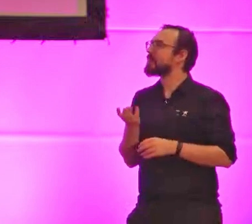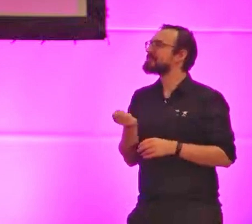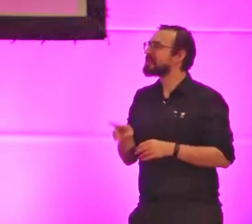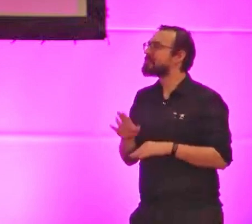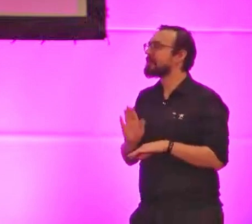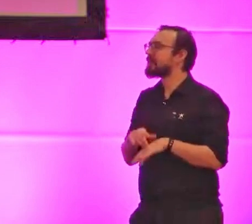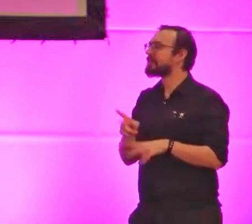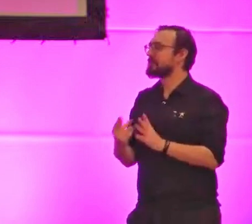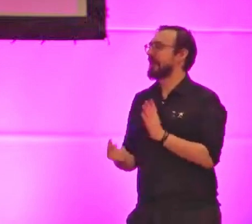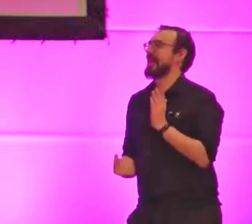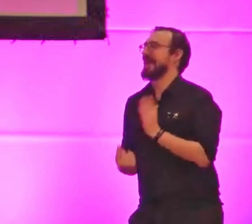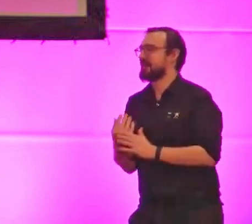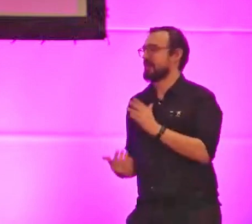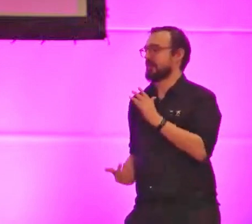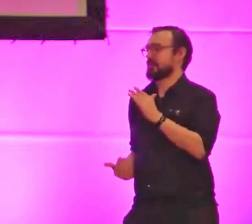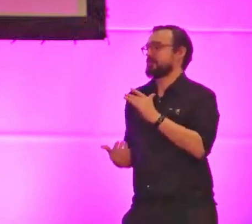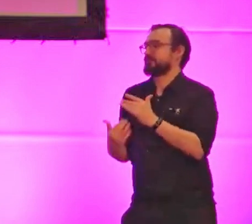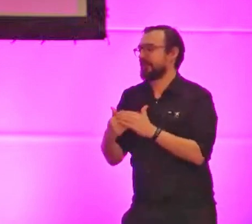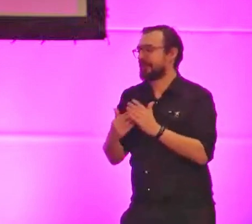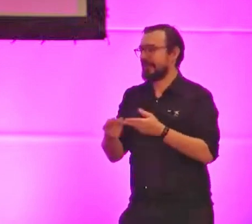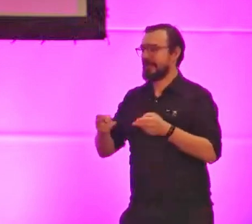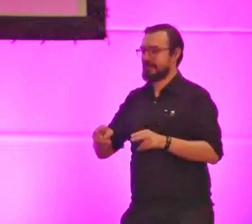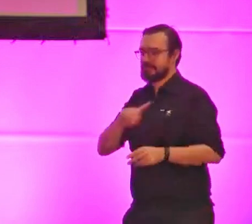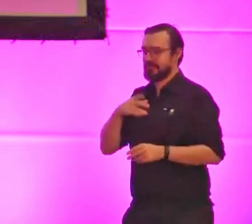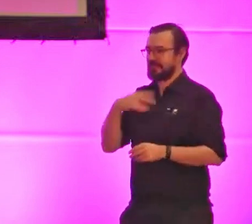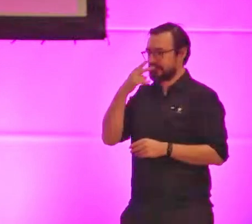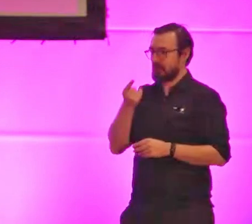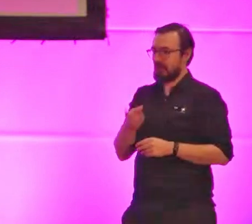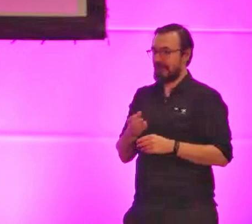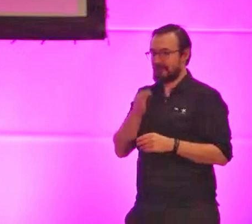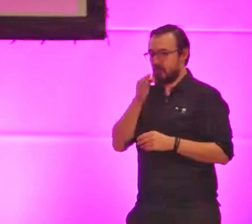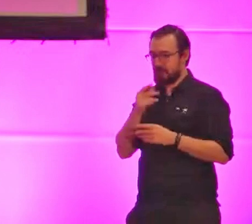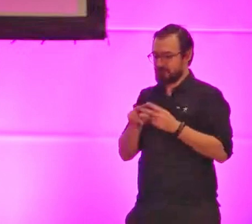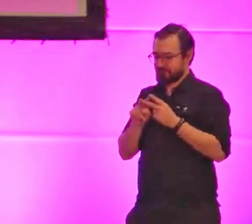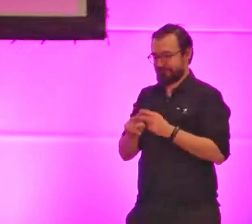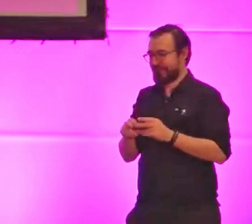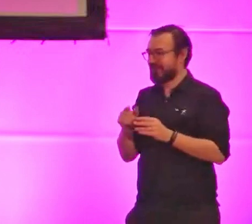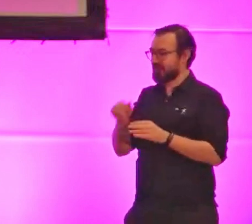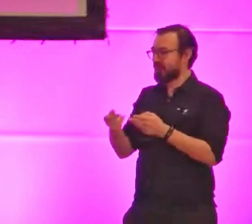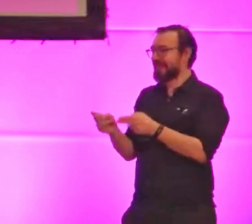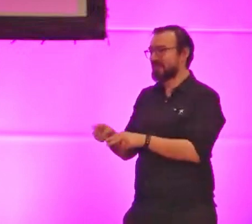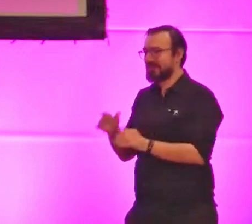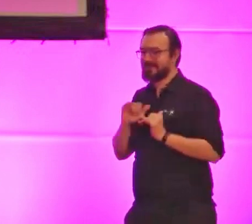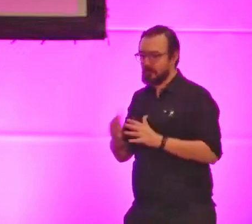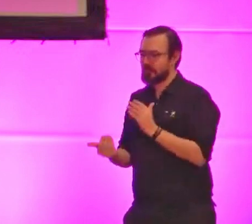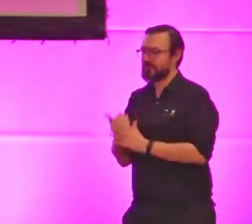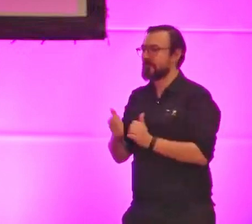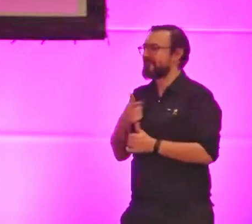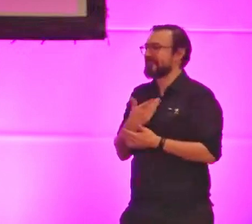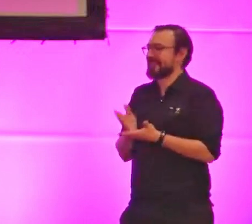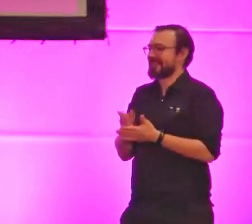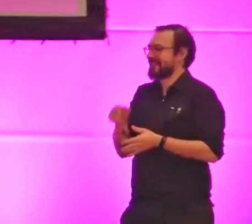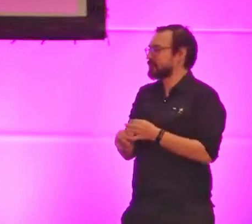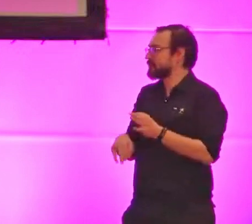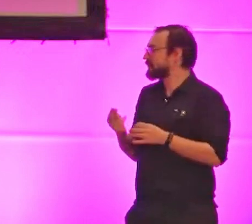på det som har hänt upp till rättegången. Sen kommer vi se att några av de här frågorna går igen, tror jag, under rättegången. Men där är vi inte riktigt än. Mm. Men det